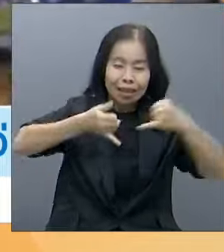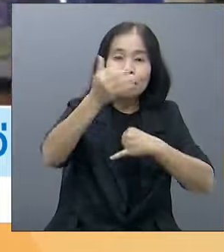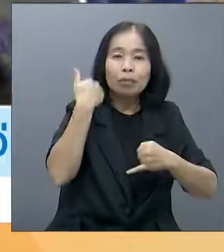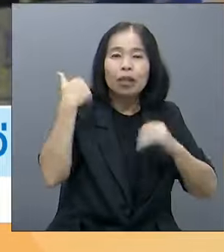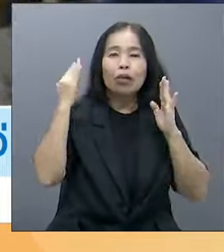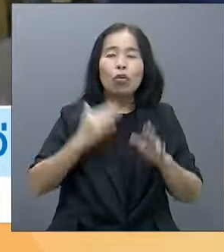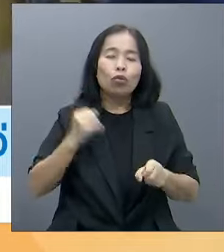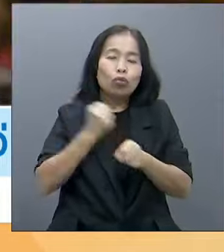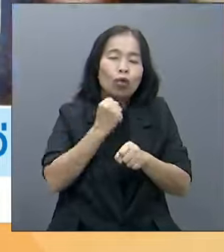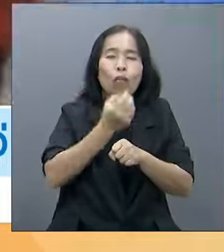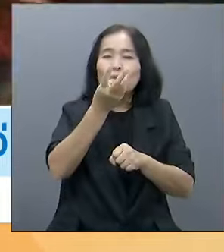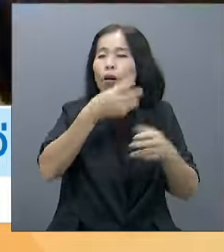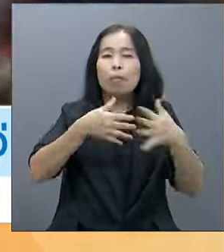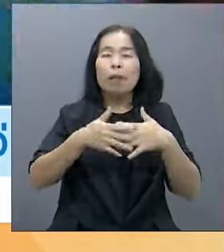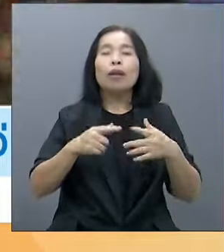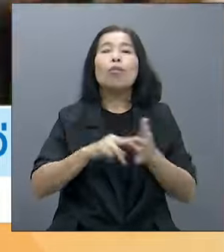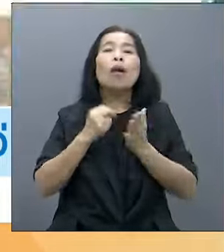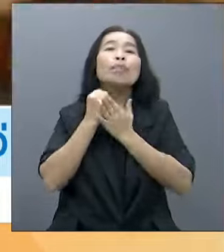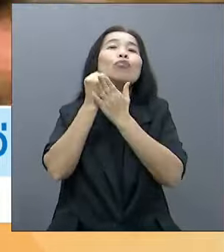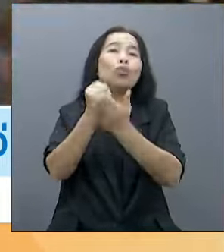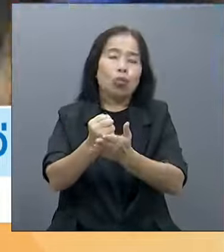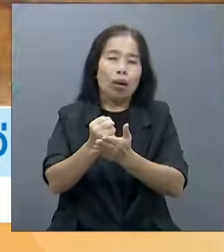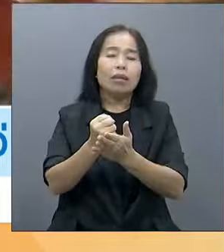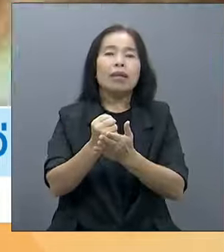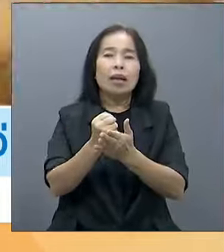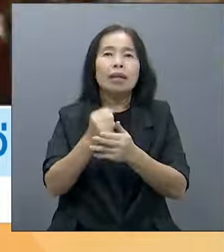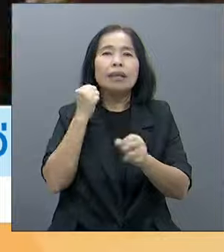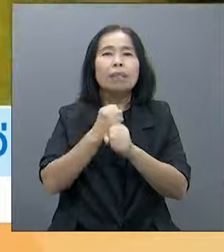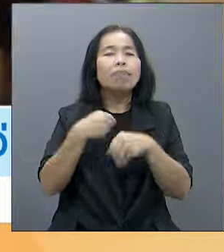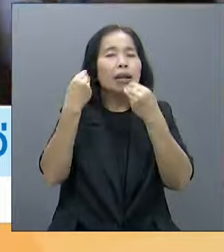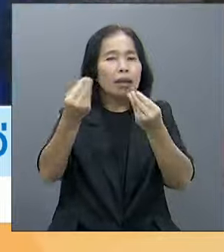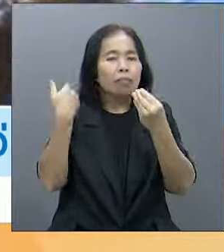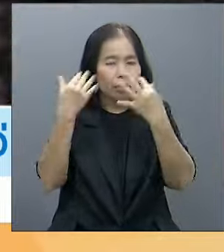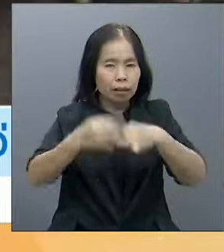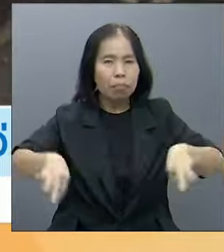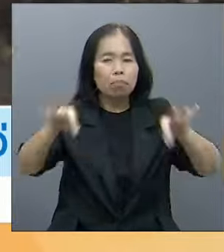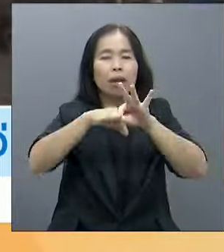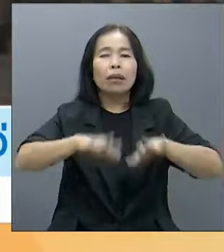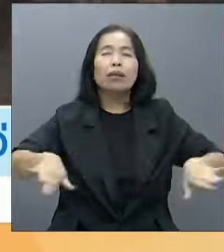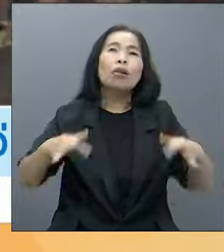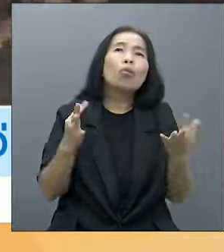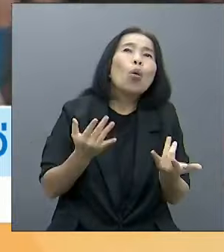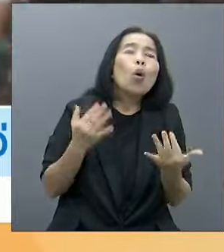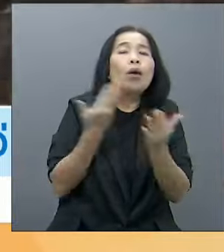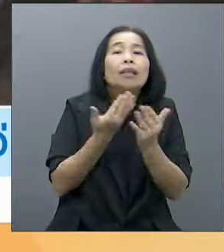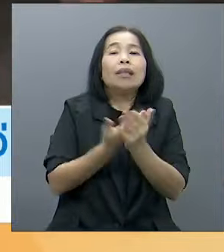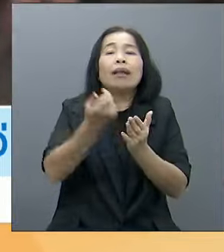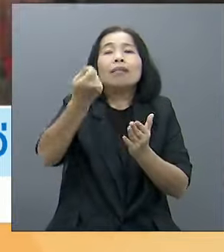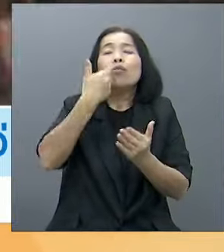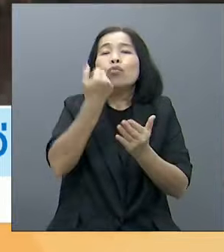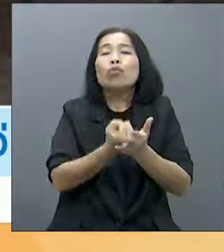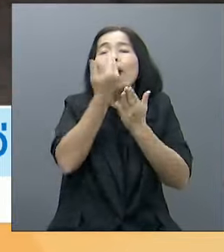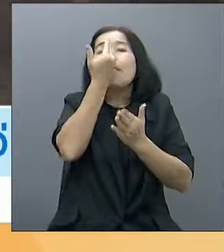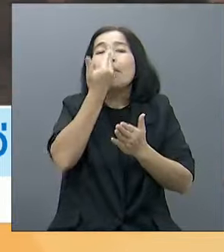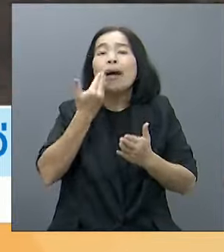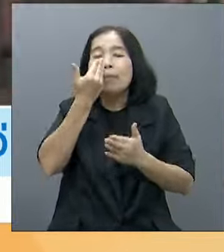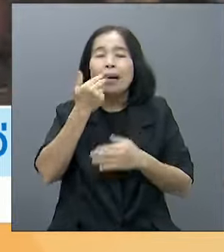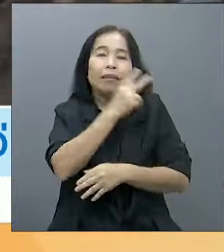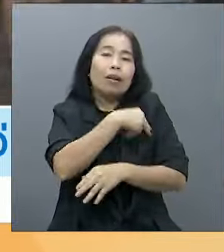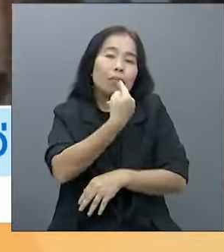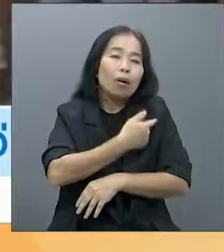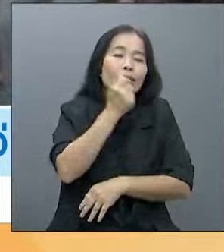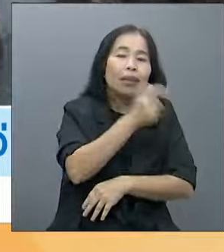แต่พอรู้สึกว่าการช่วยของเราหนึ่งเสียงของเราเนี่ยมันมีความหมายกับเด็กที่เขาอาจจะรอโอกาสตรงนี้มันทำให้เราเนี่ยยิ่งทำให้อยากไปแล้วก็ทำให้รู้สึกว่